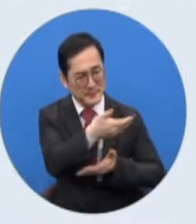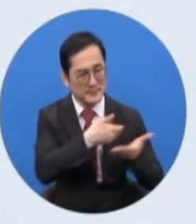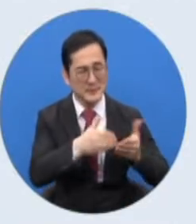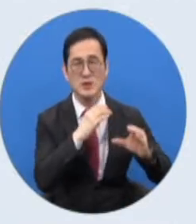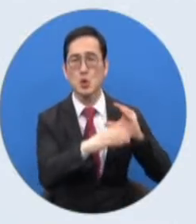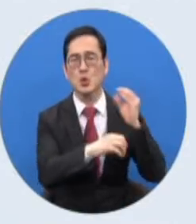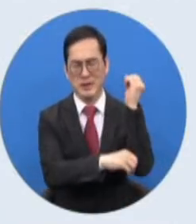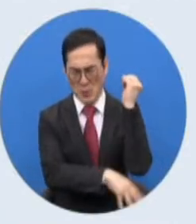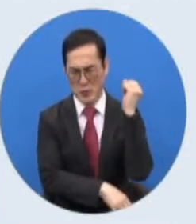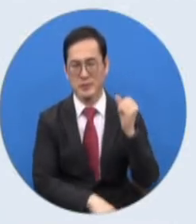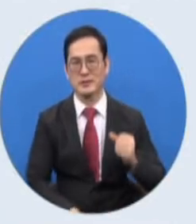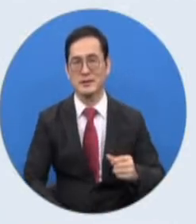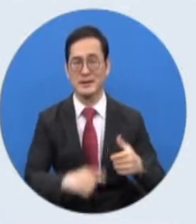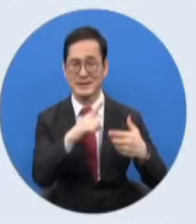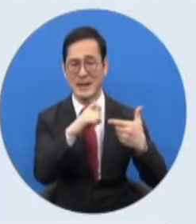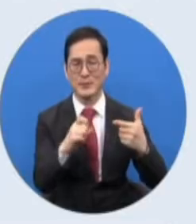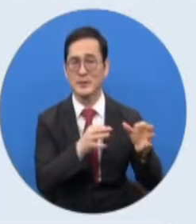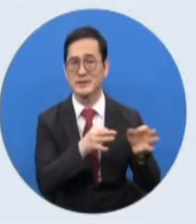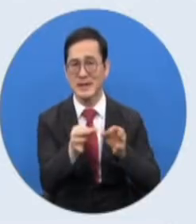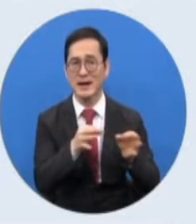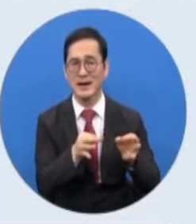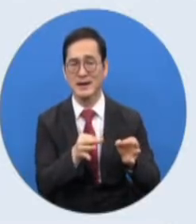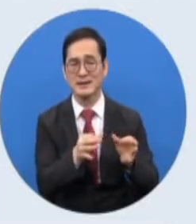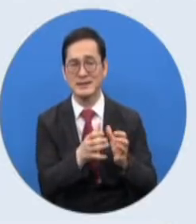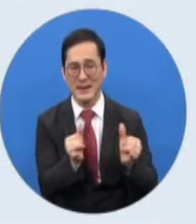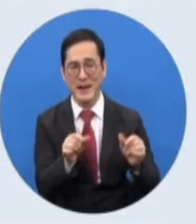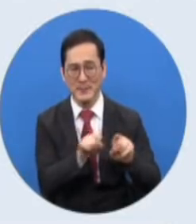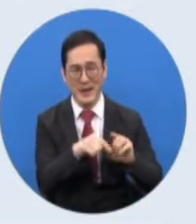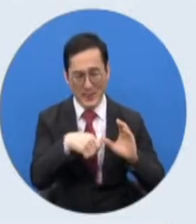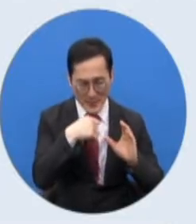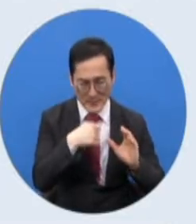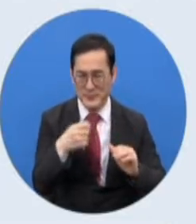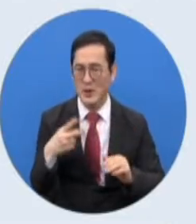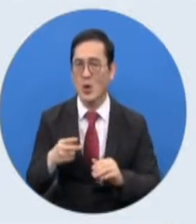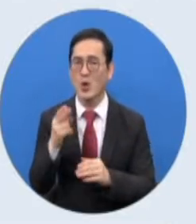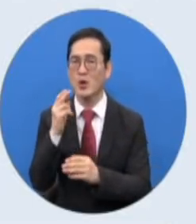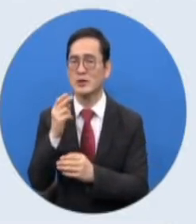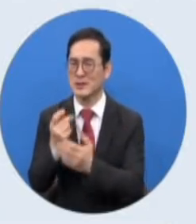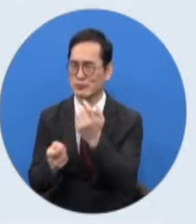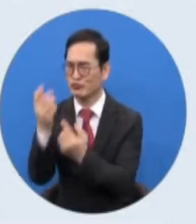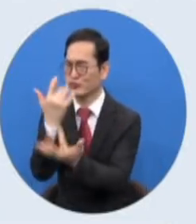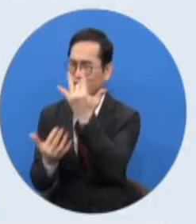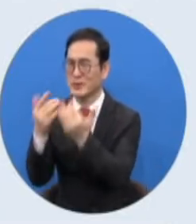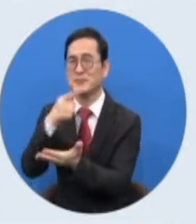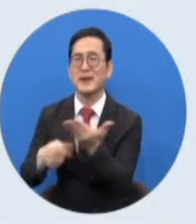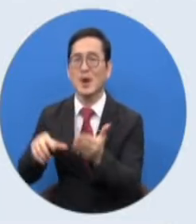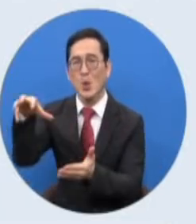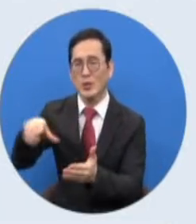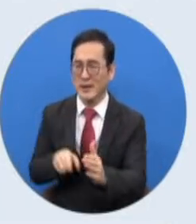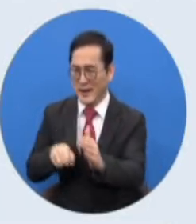기본이다. 남대문시장 상인들과 꼬리곰탕, 울진 산불 피해 현장 관계자들과 짬뽕,